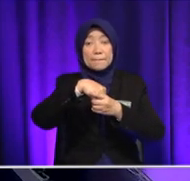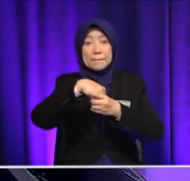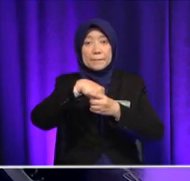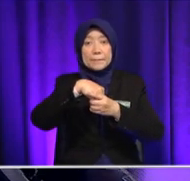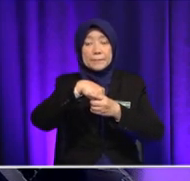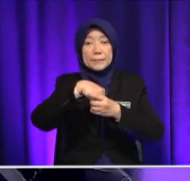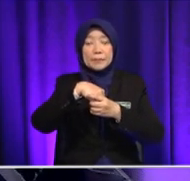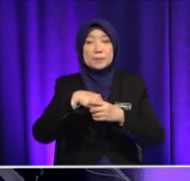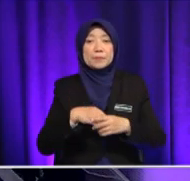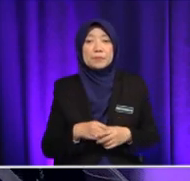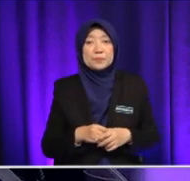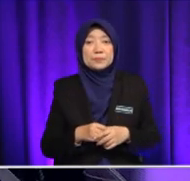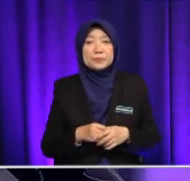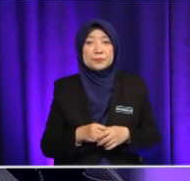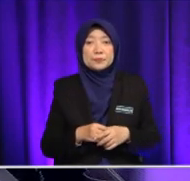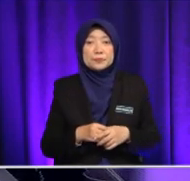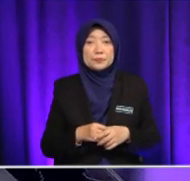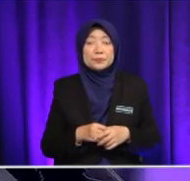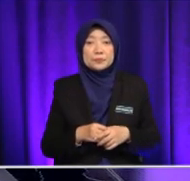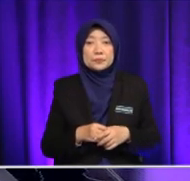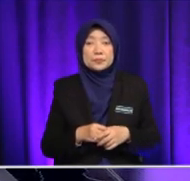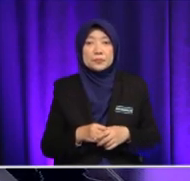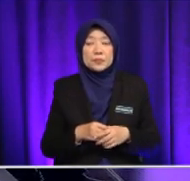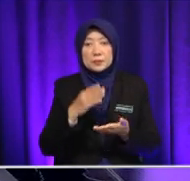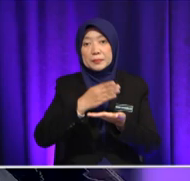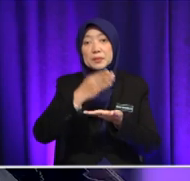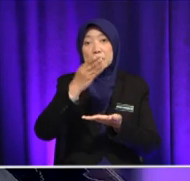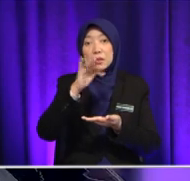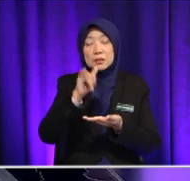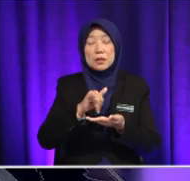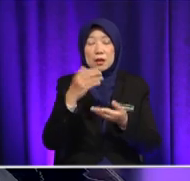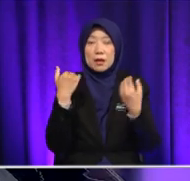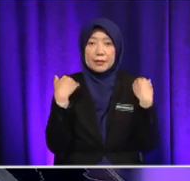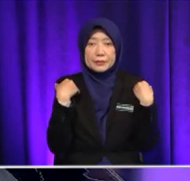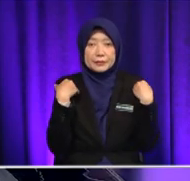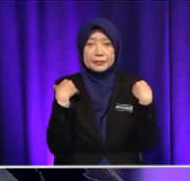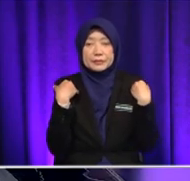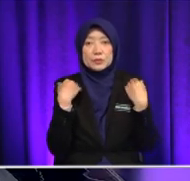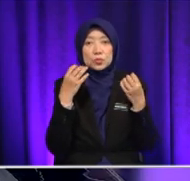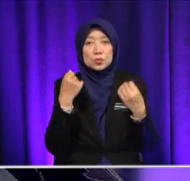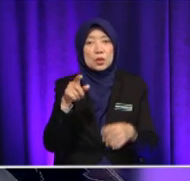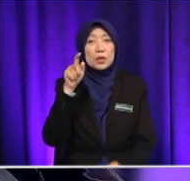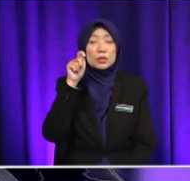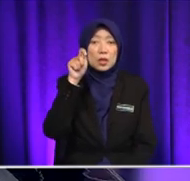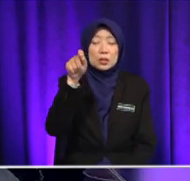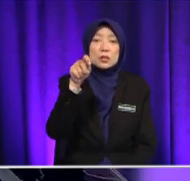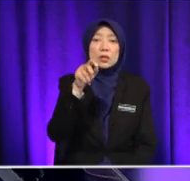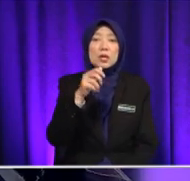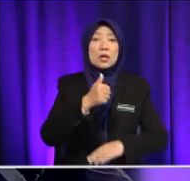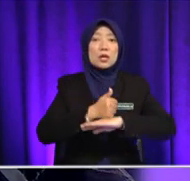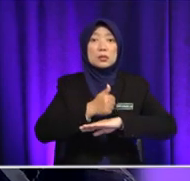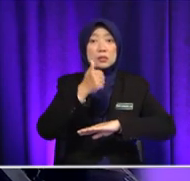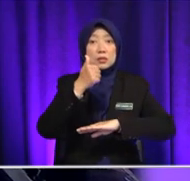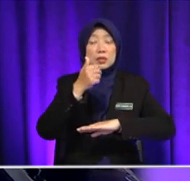dalam bika bertanda asid. Bika yang bertanda asid ya. Okay. Kita masukkan. Dah tak berapa banyak tu? Okey, kita